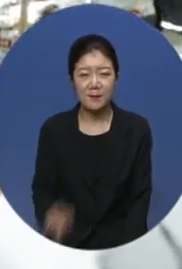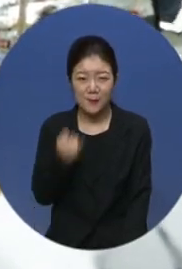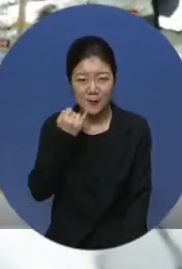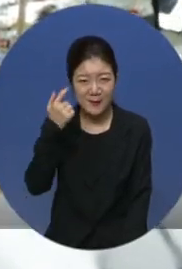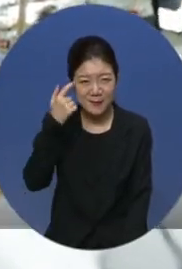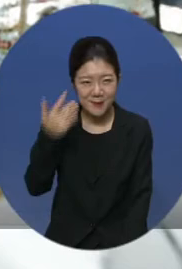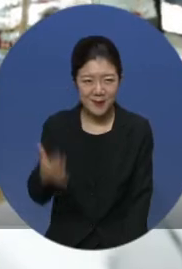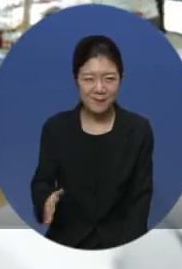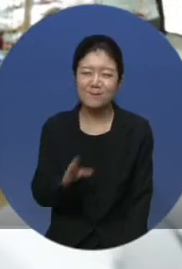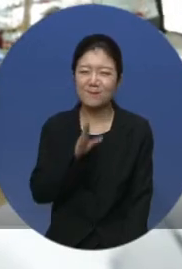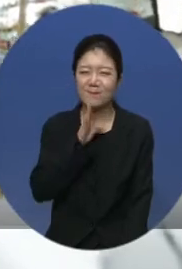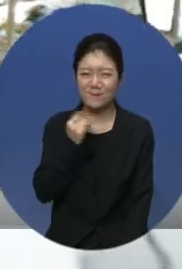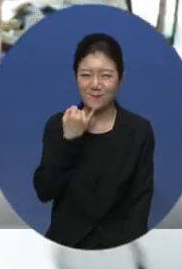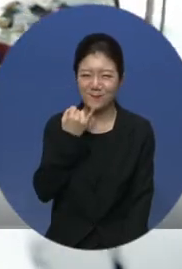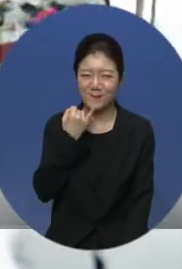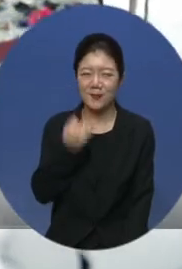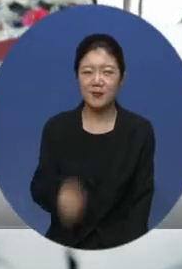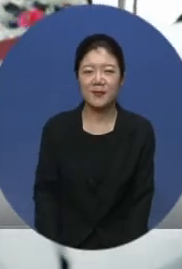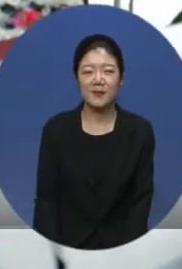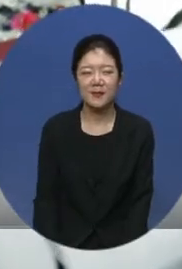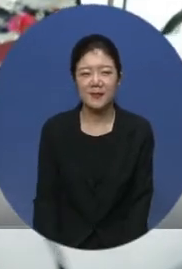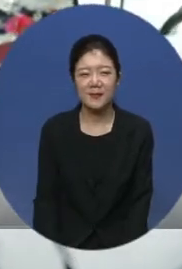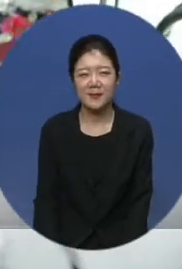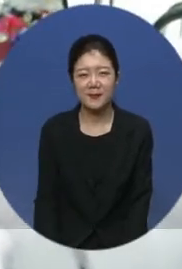괜찮아요? 네, 괜찮아요.